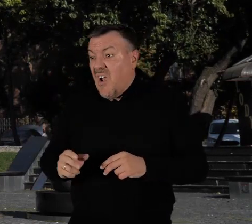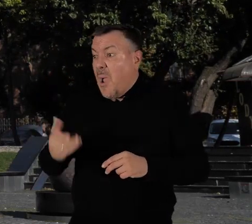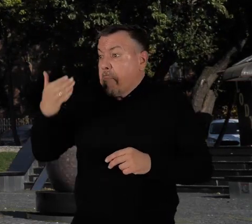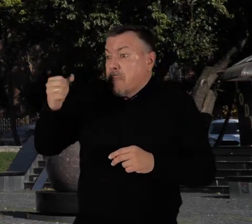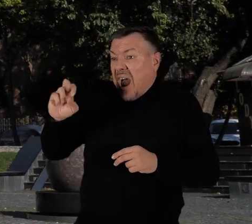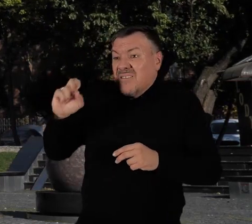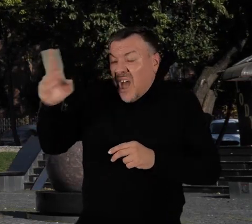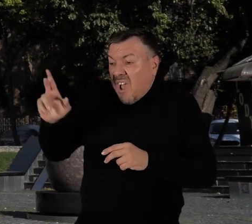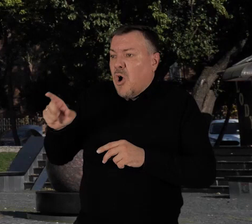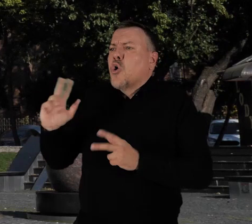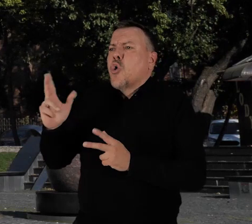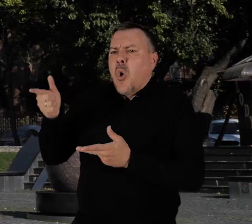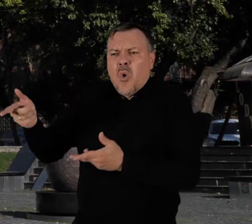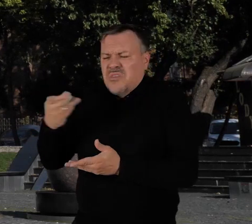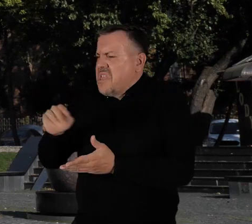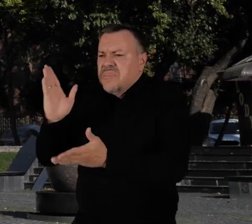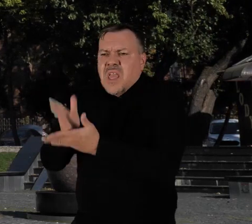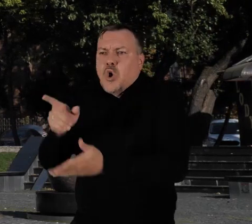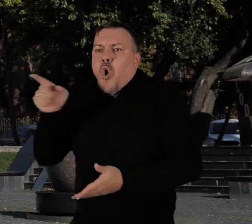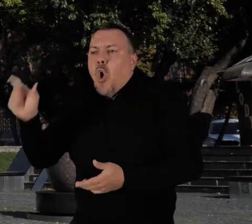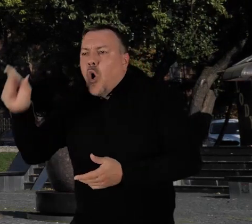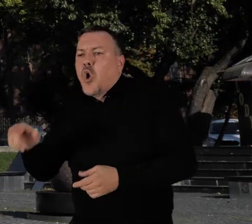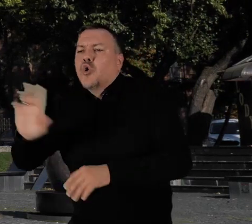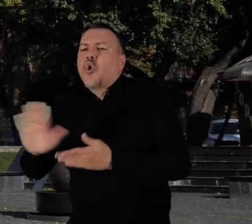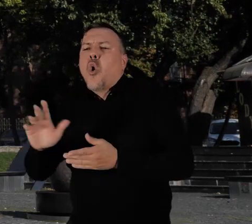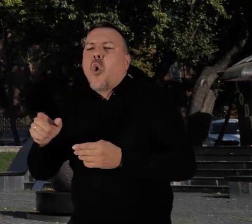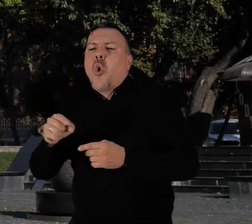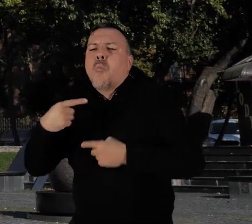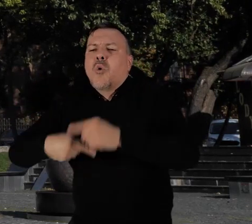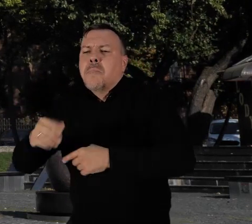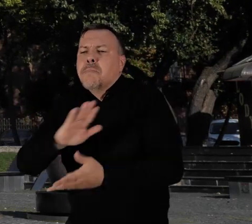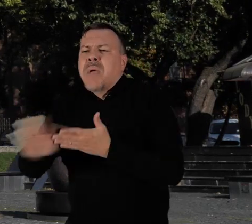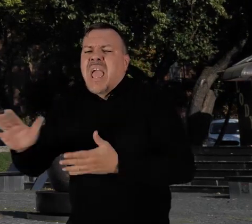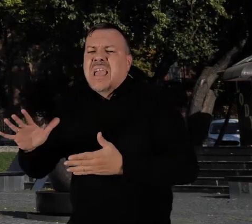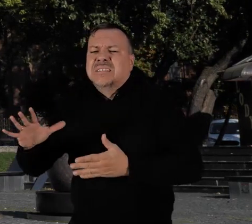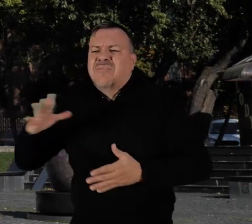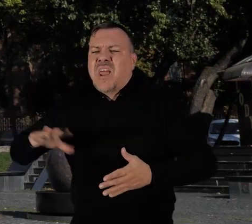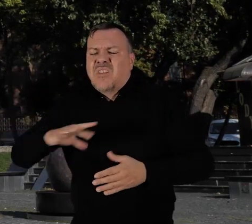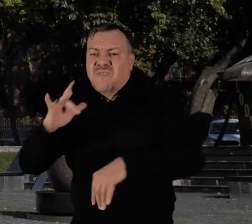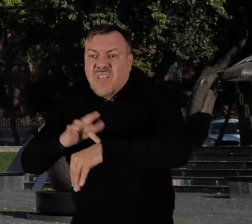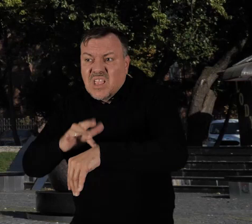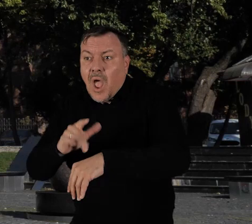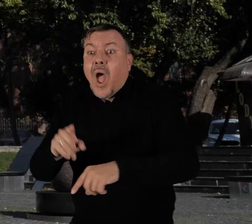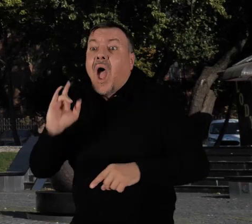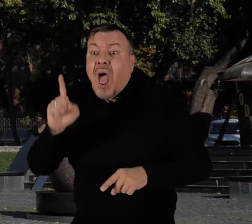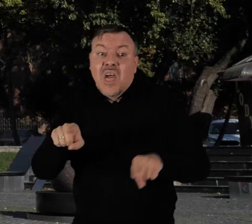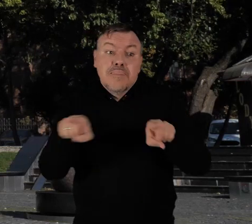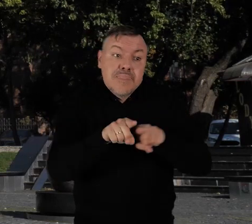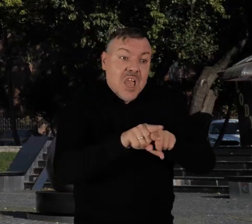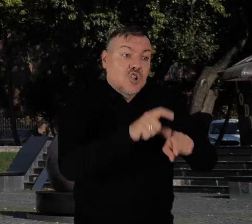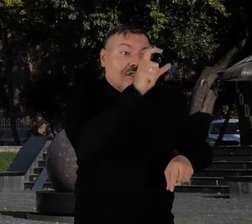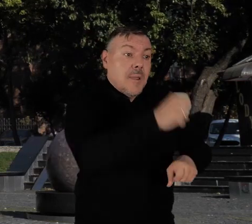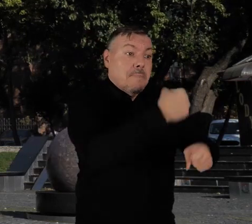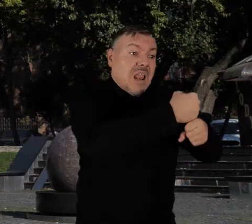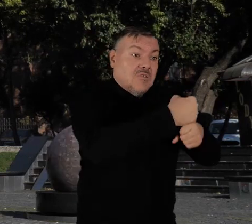nie tylko ktoś, kto produkuje bezwartościowe wyniki, choć sam jest przekonany o ich genialności, lecz także autentyczny pracownik